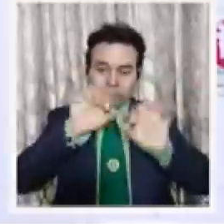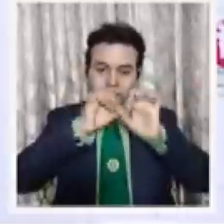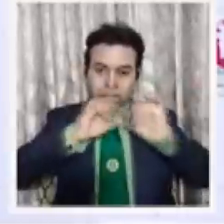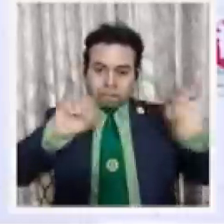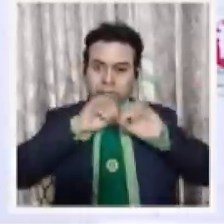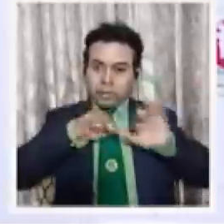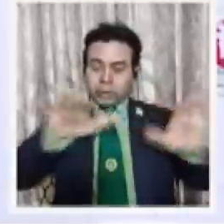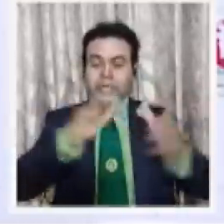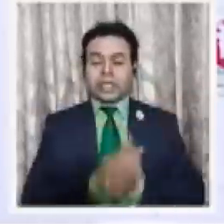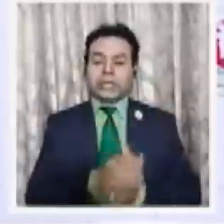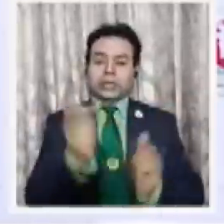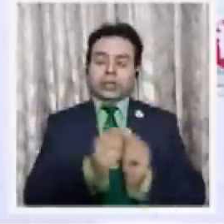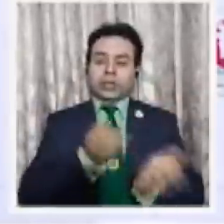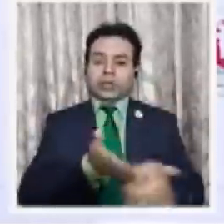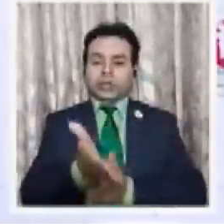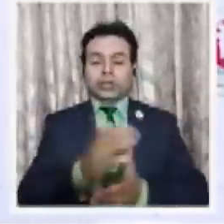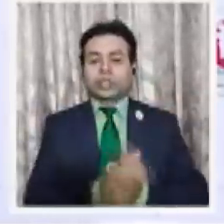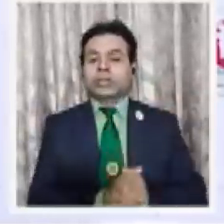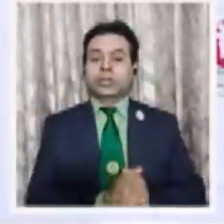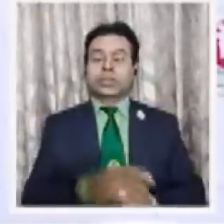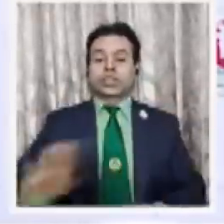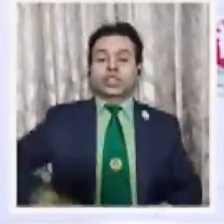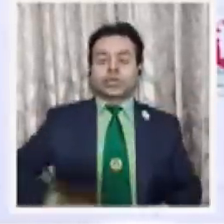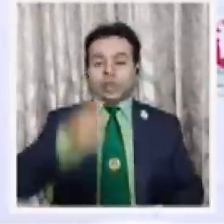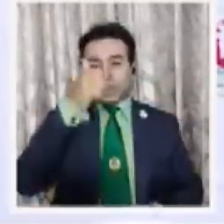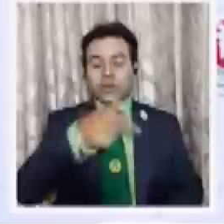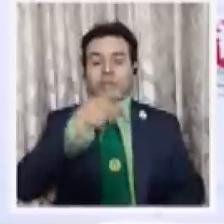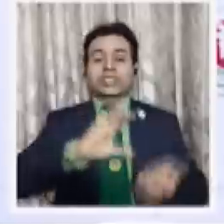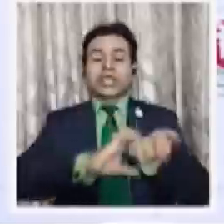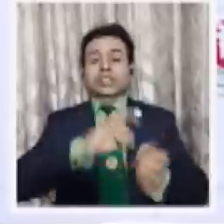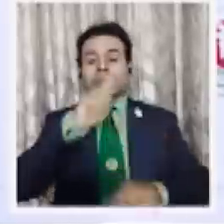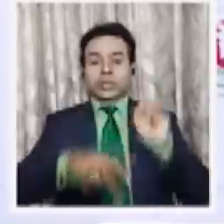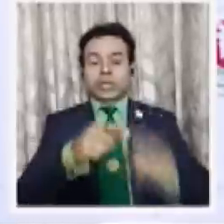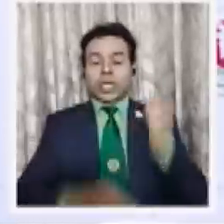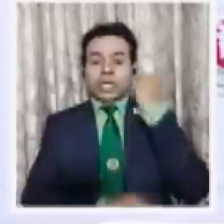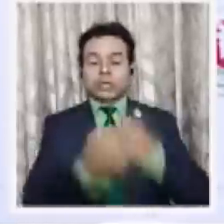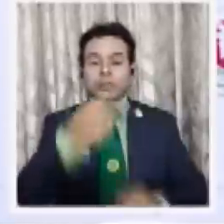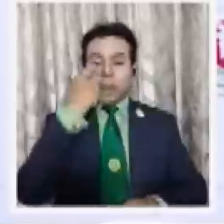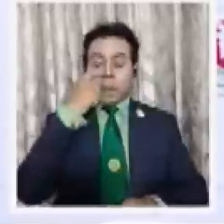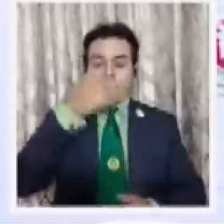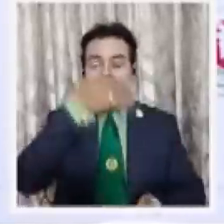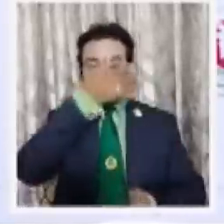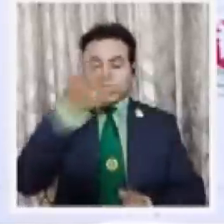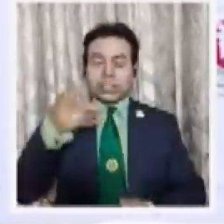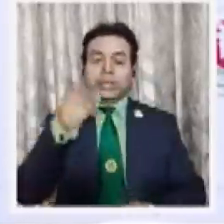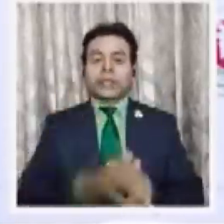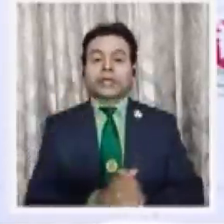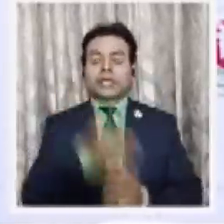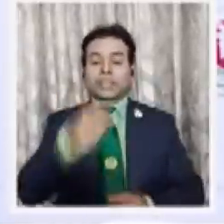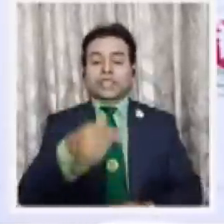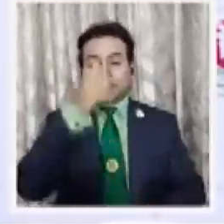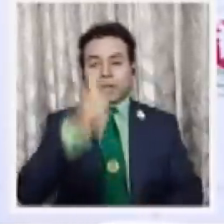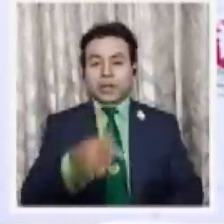অক্সিজেন সিস্টেম সংযোজন করা হয়েছে। বাংলাদেশে কোভিড-19 প্রাদুর্ভাবের শুরু থেকেই শিল্প গ্রুপটি চট্টগ্রামের বিভিন্ন